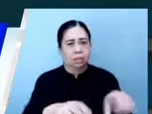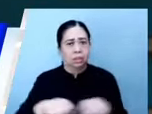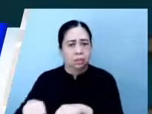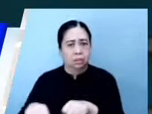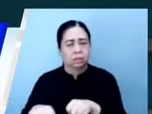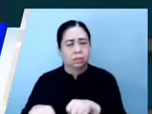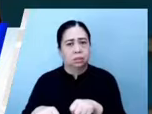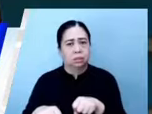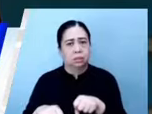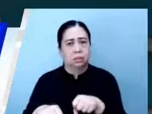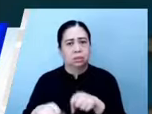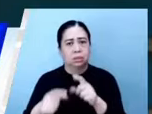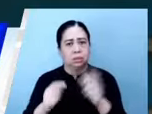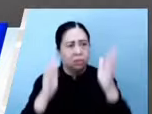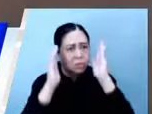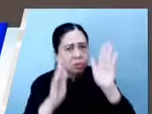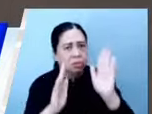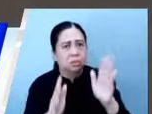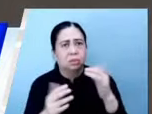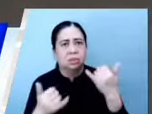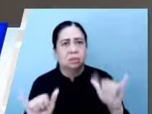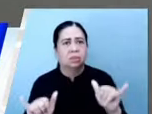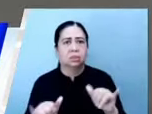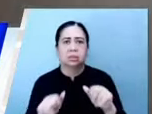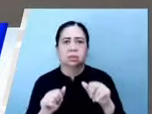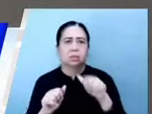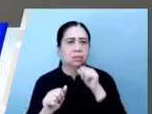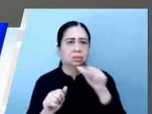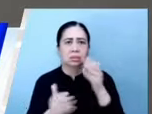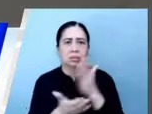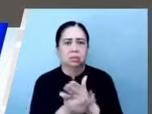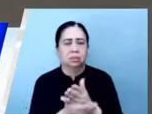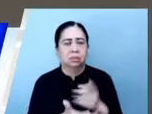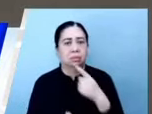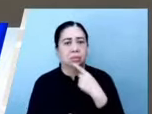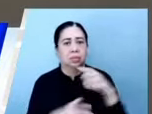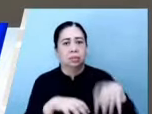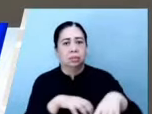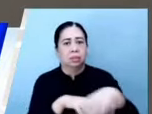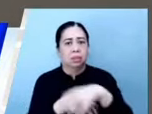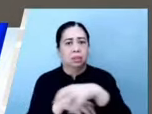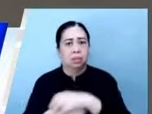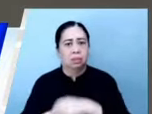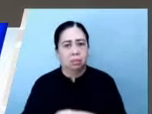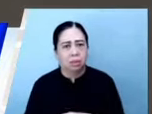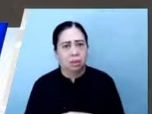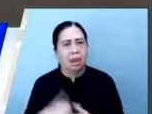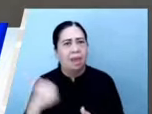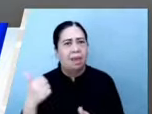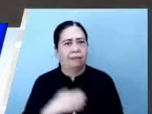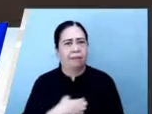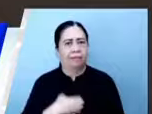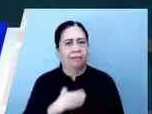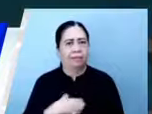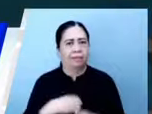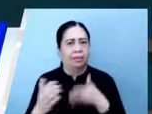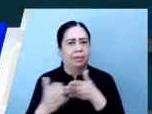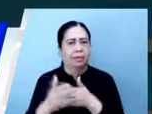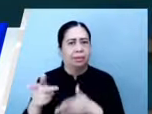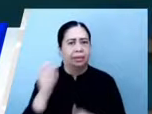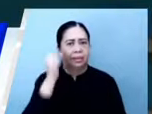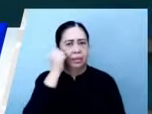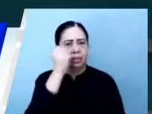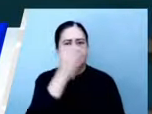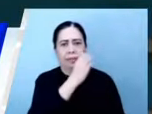yung attention niya. Ayaw pa rin niyang tumigil po. Sabi pa ng kanyang kapitbahay, may iba pang inireklamo laban sa senior citizen.